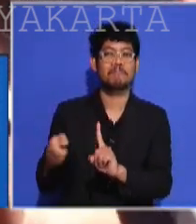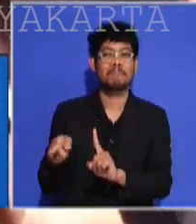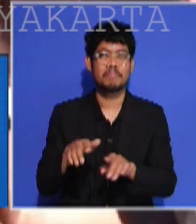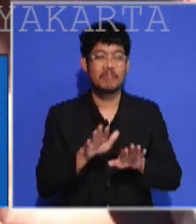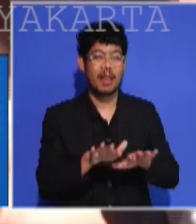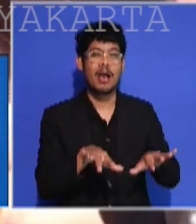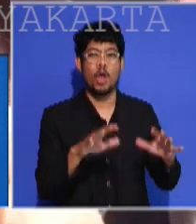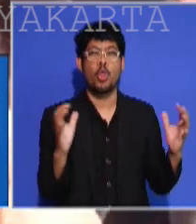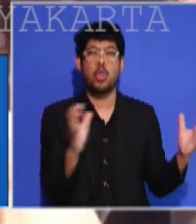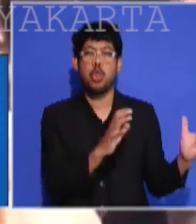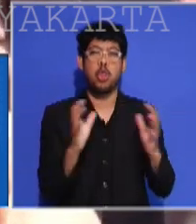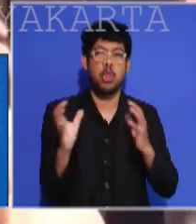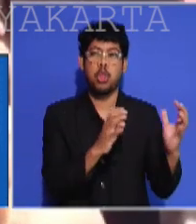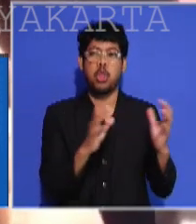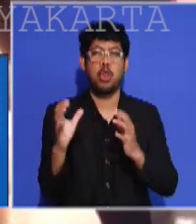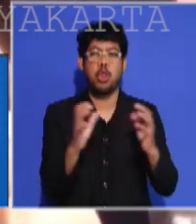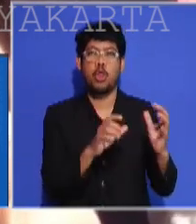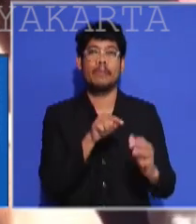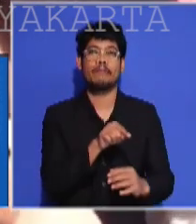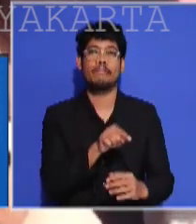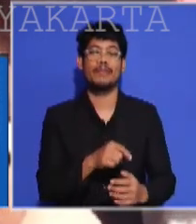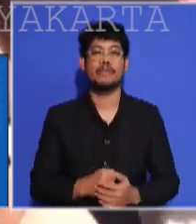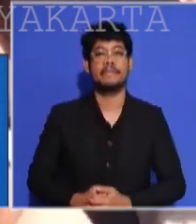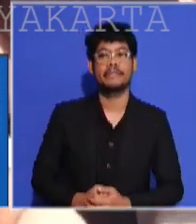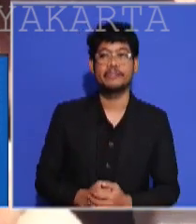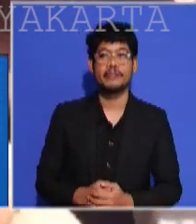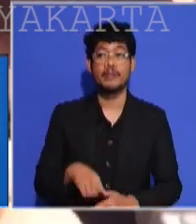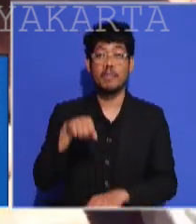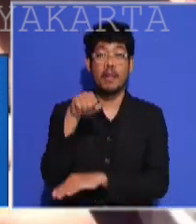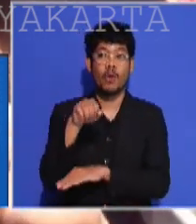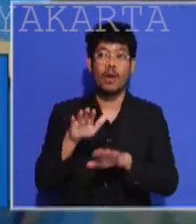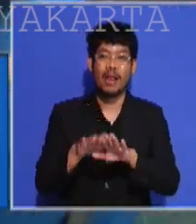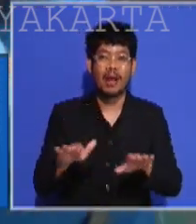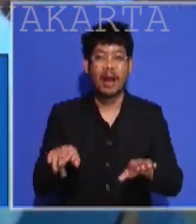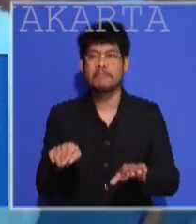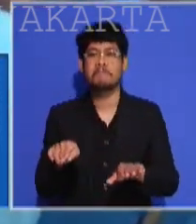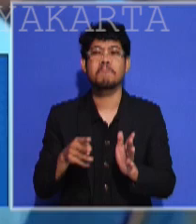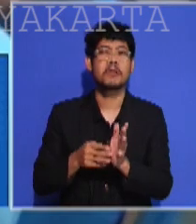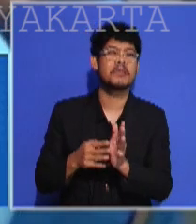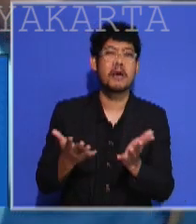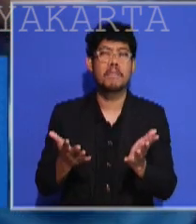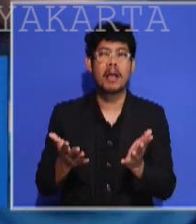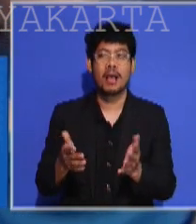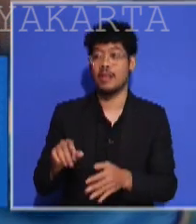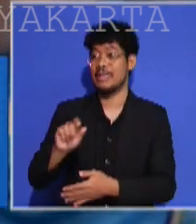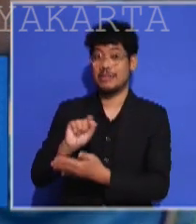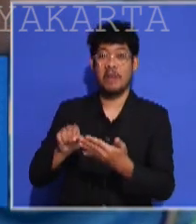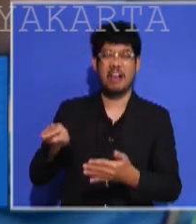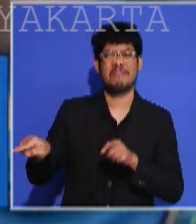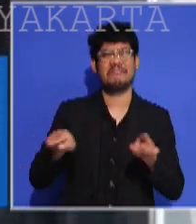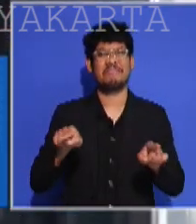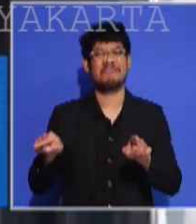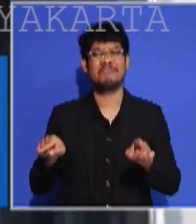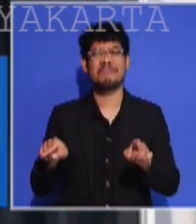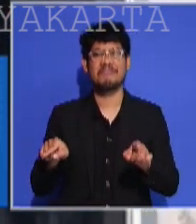pelajar terindikasi bahwa korbannya bukan pelajar tapi pelakunya adalah pelajar itu hingga saat ini kasus tersebut masih dalam